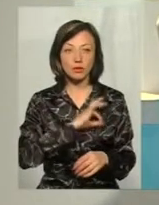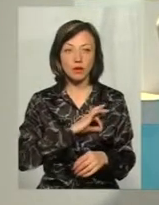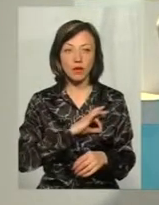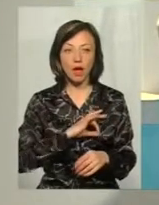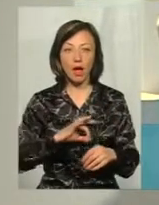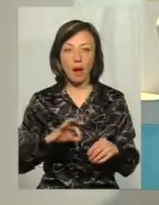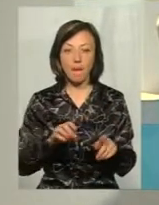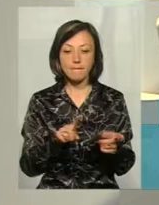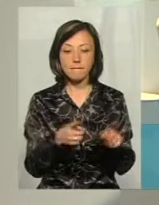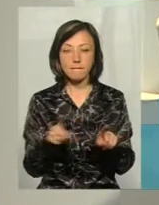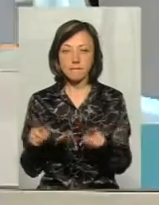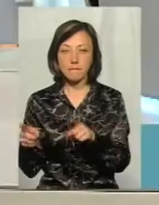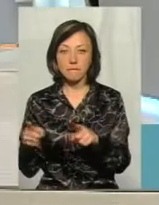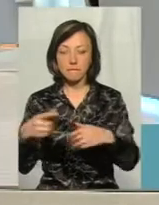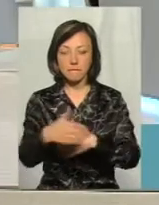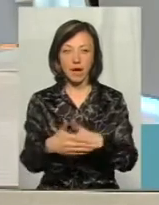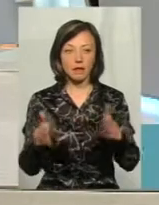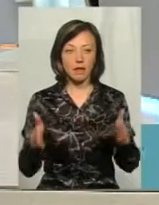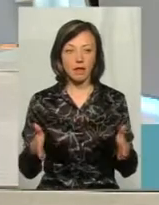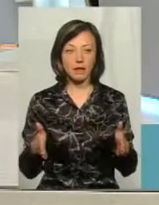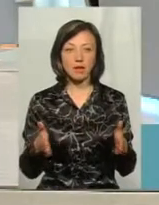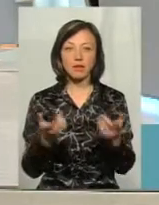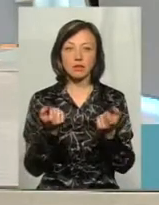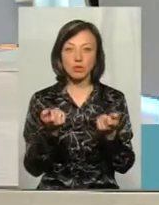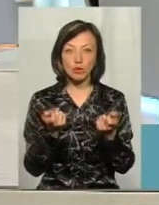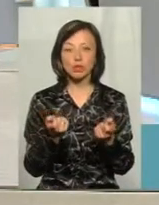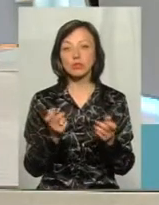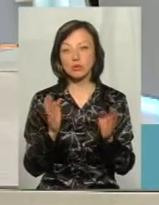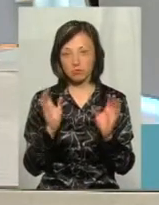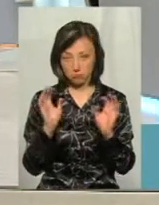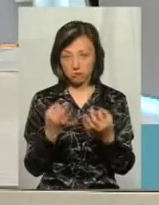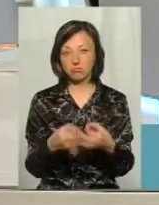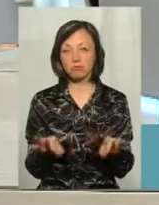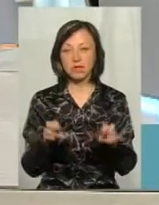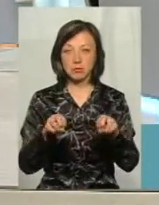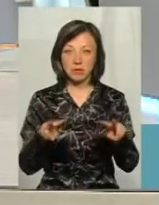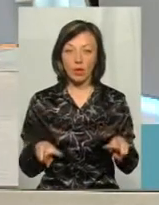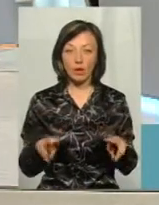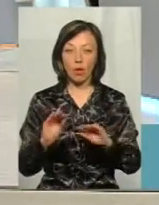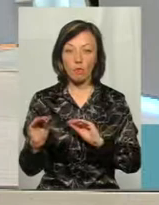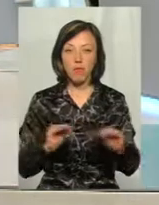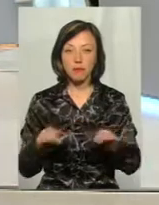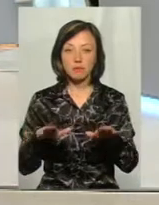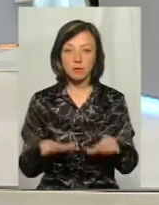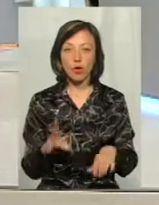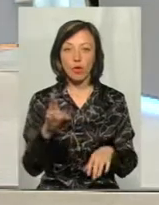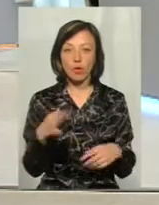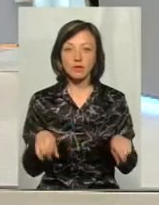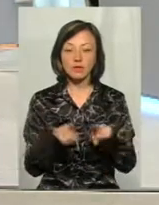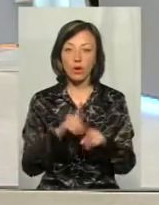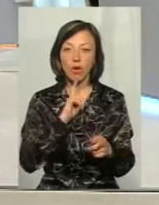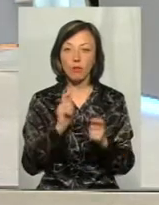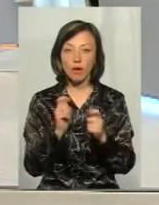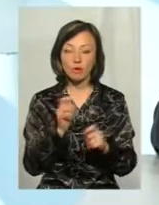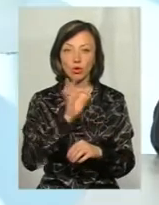мангал? Ну, мангал – це вже трошки таке безпечне, значить, спеціально, типу, виходить, обладнане місце, але все одно з ним треба